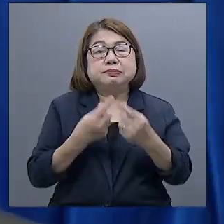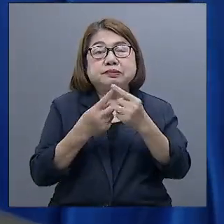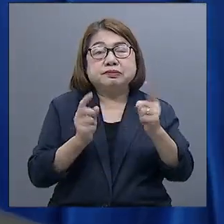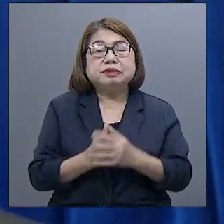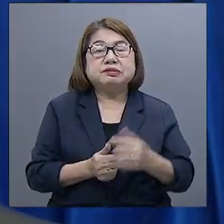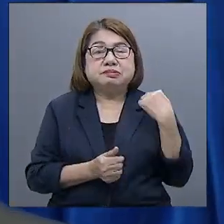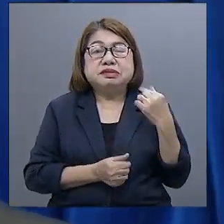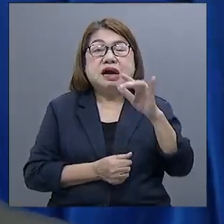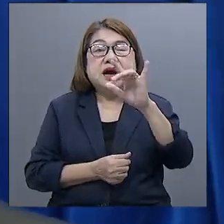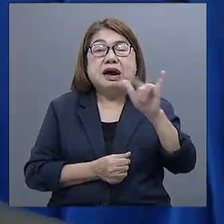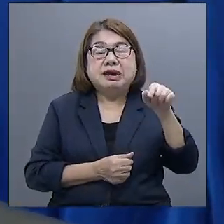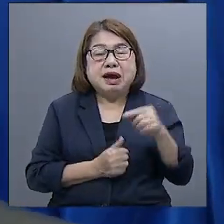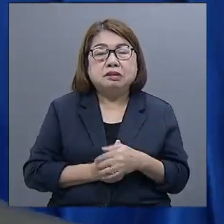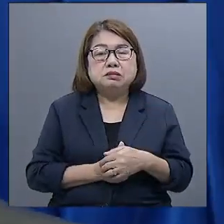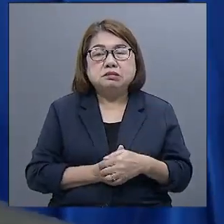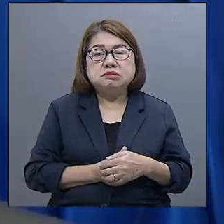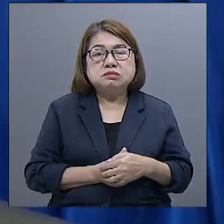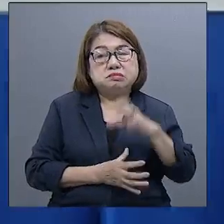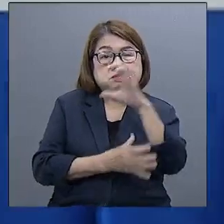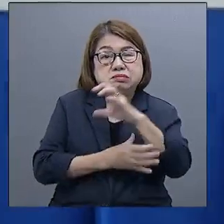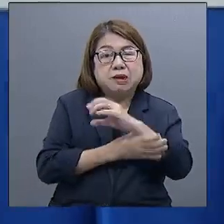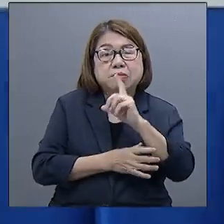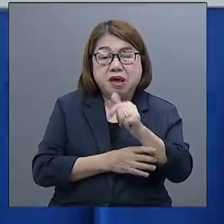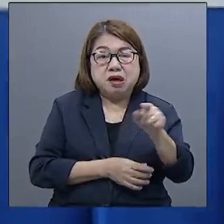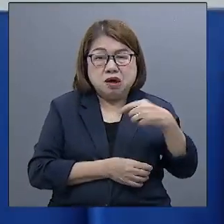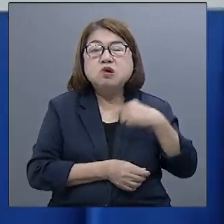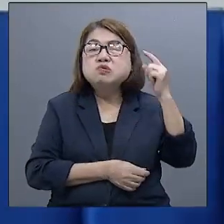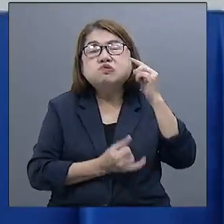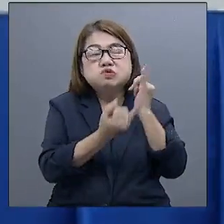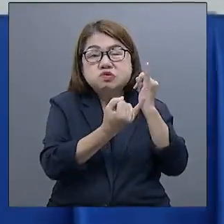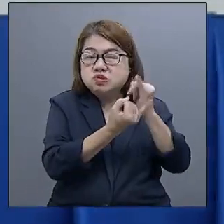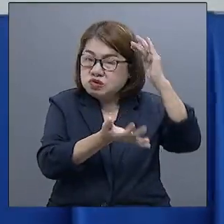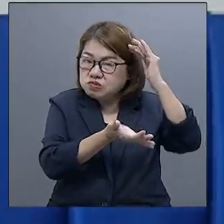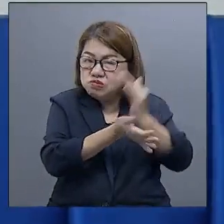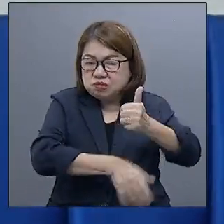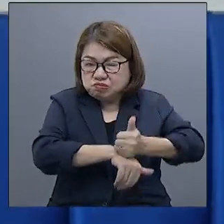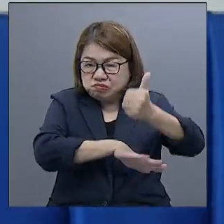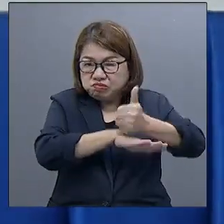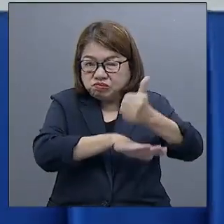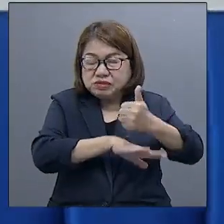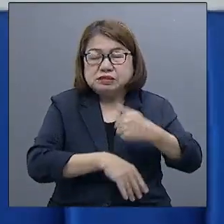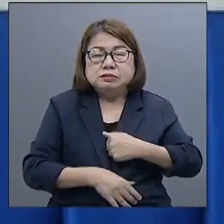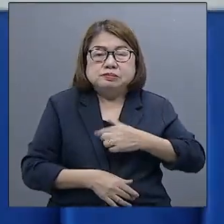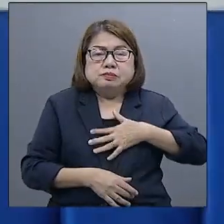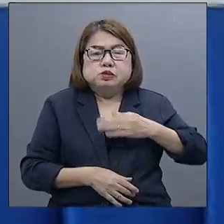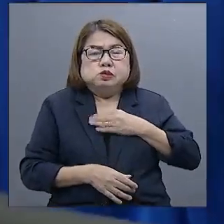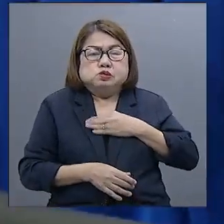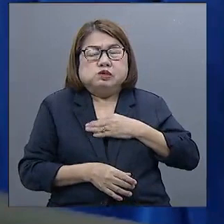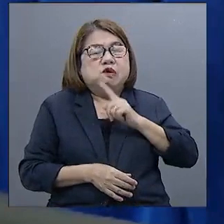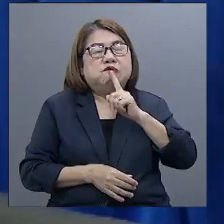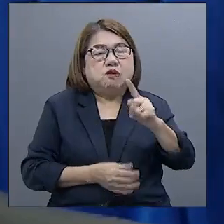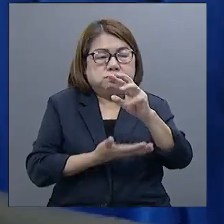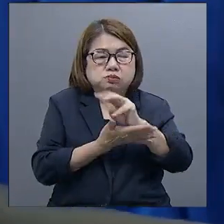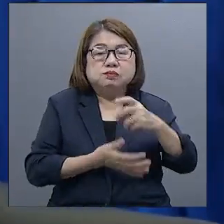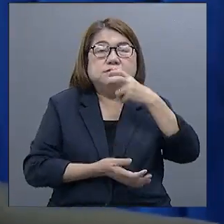ถูกญาติของนายสายชลเนี่ยข่มขู่อ้างว่ารู้จักกับตำรวจจึงตัดสินใจเข้าร้องทุกข์ต่อมูลนิธิปวีณาอีกทางหนึ่ง